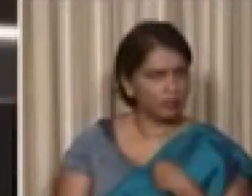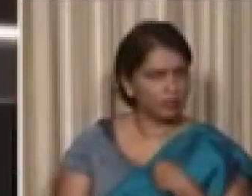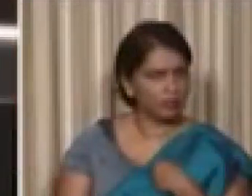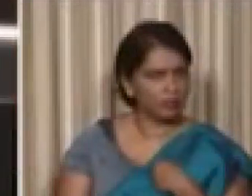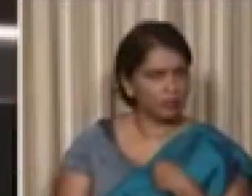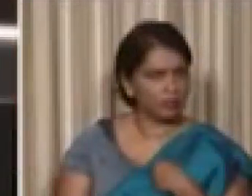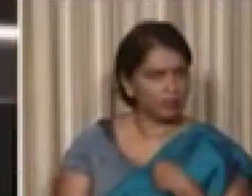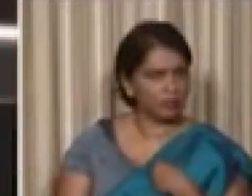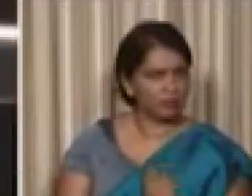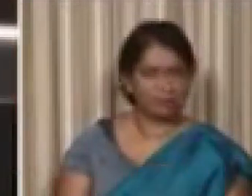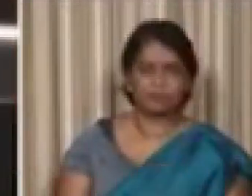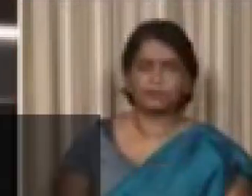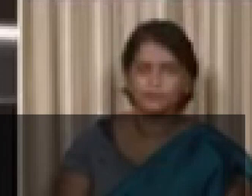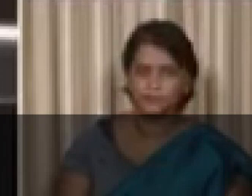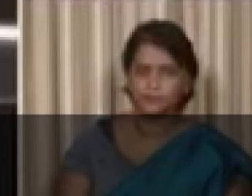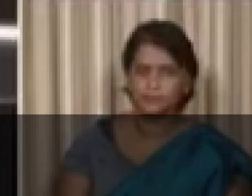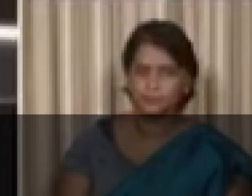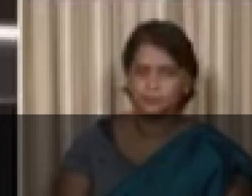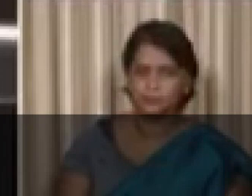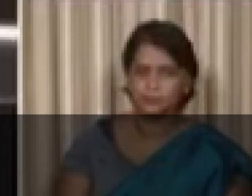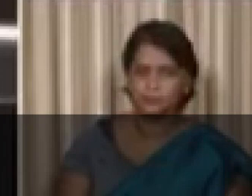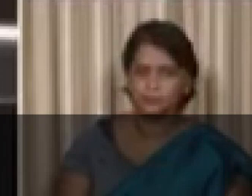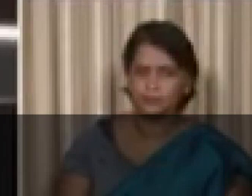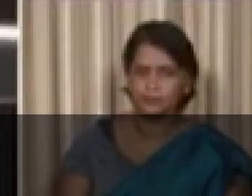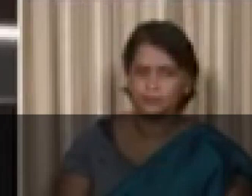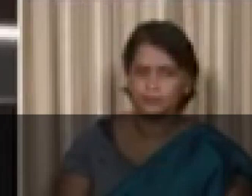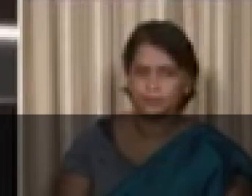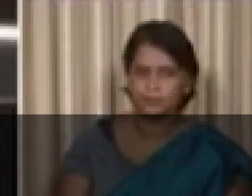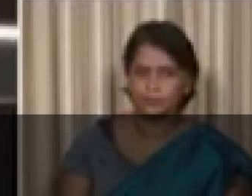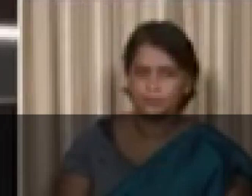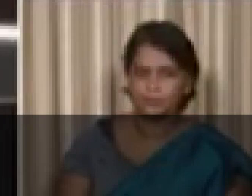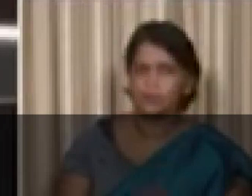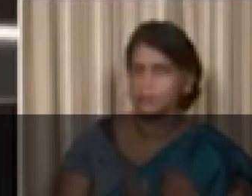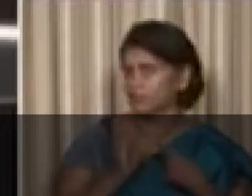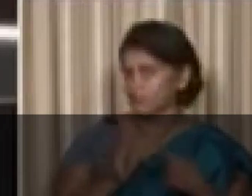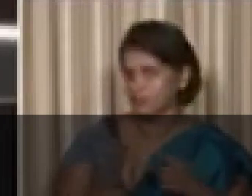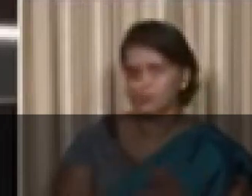made a major accusation. So I have to answer that. ඔබතුමා කතා කරා මේ